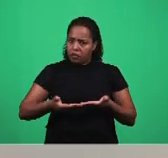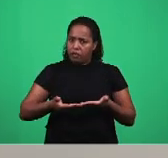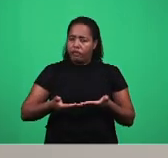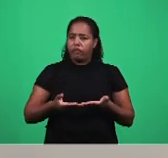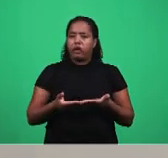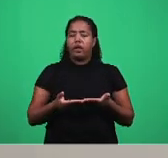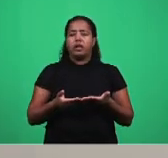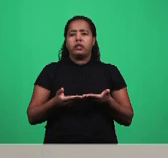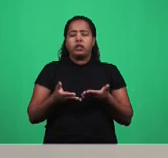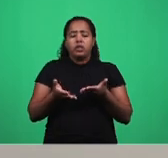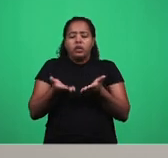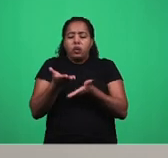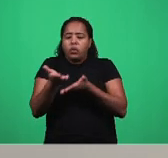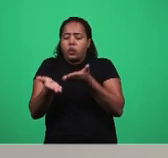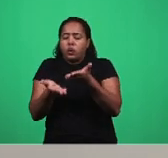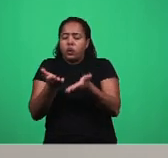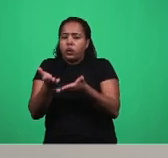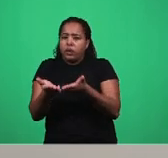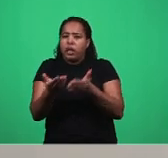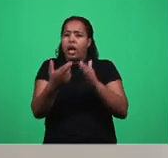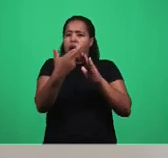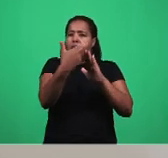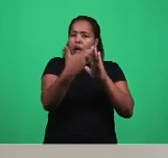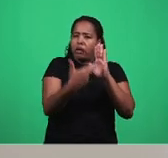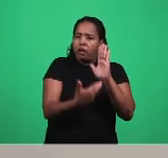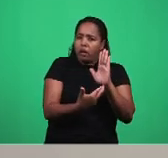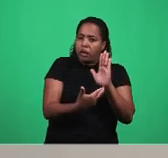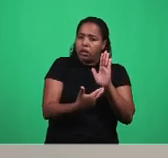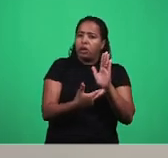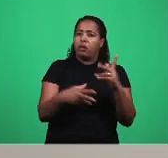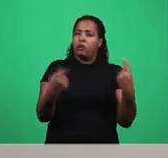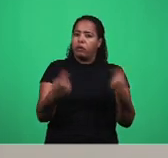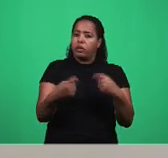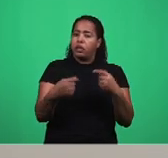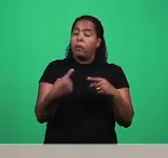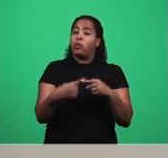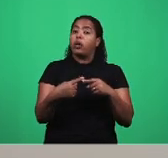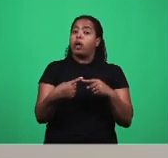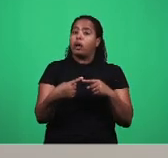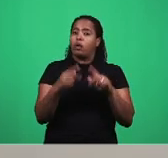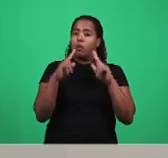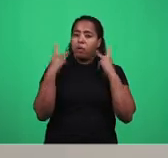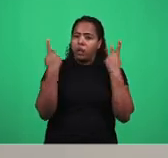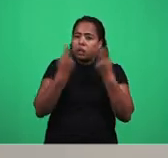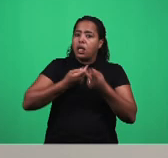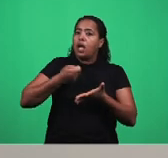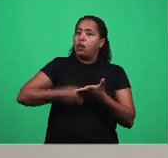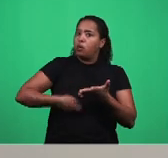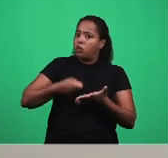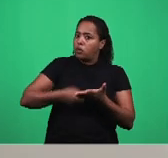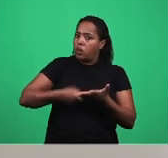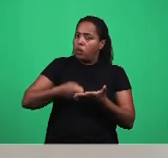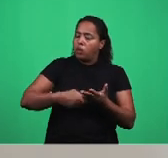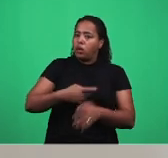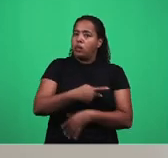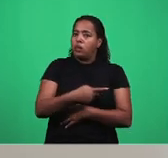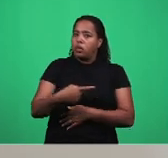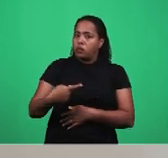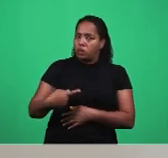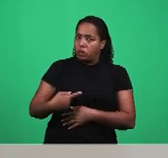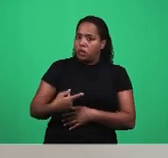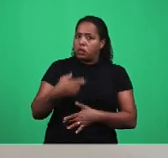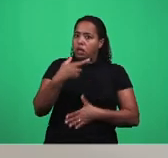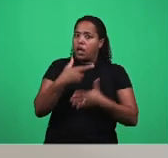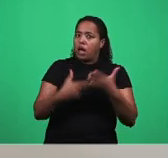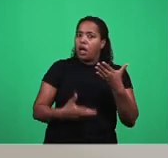doit faire, parce que le presbytère, il exige cela des pasteurs, des rapports pour savoir la position de chacun, parce